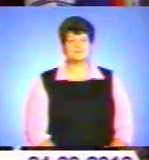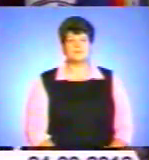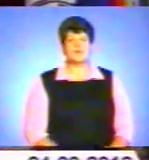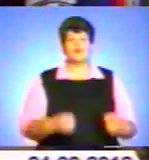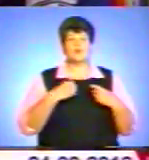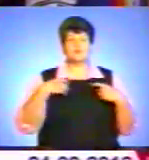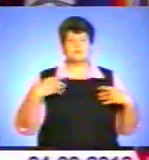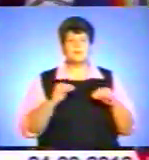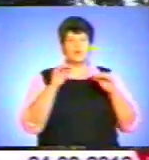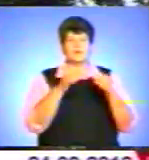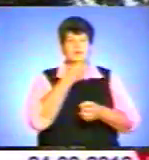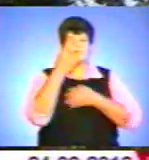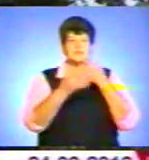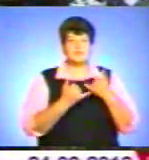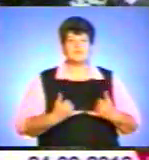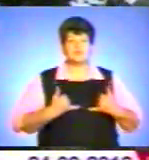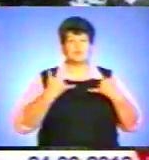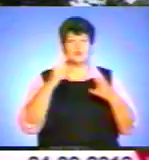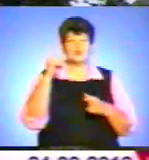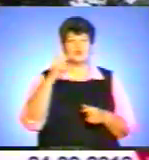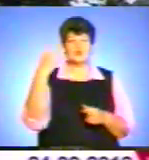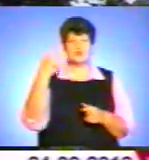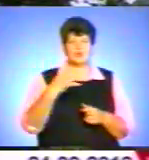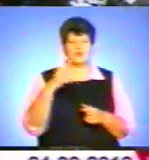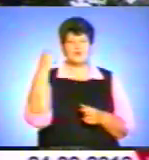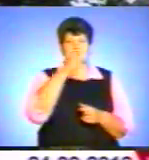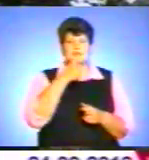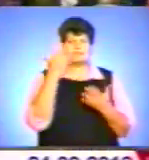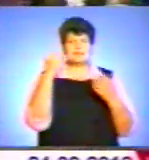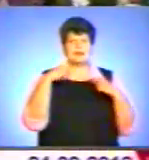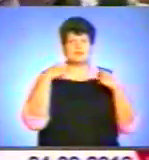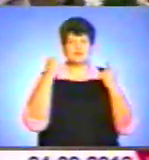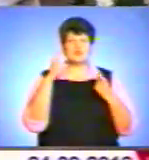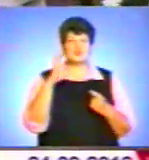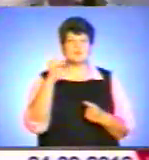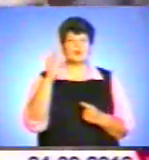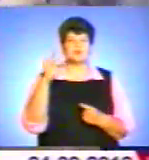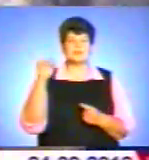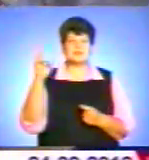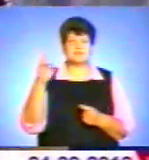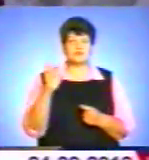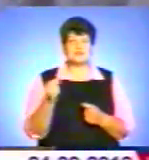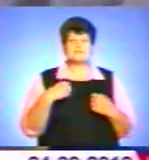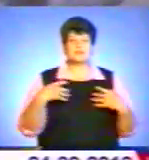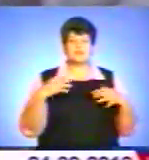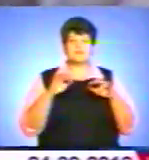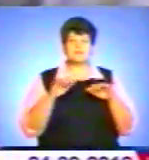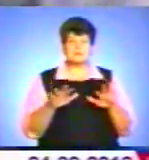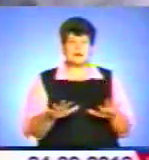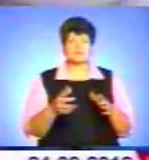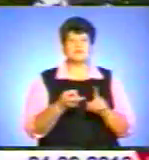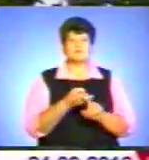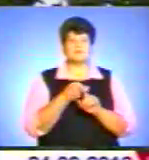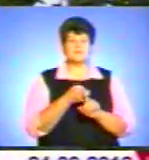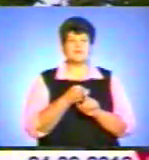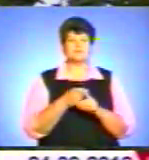Урочистим покладанням квітів вшанували 140-у річницю з дня народження Соломії Крушельницької. Святкові заходи з нагоди ювілею видатної